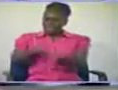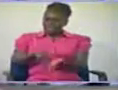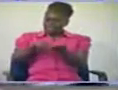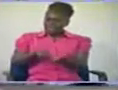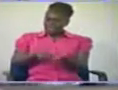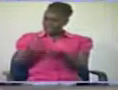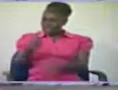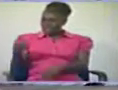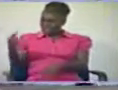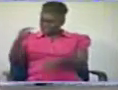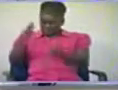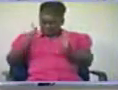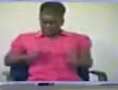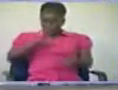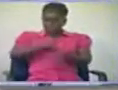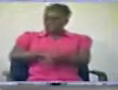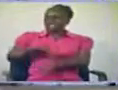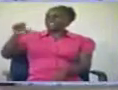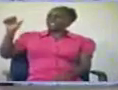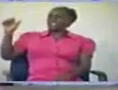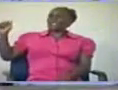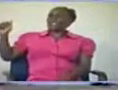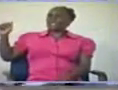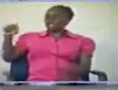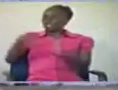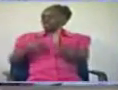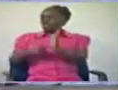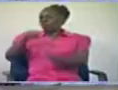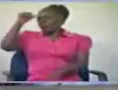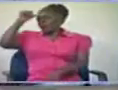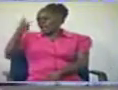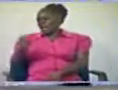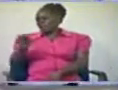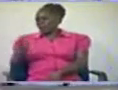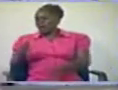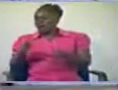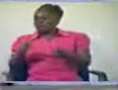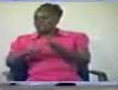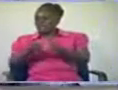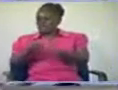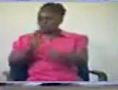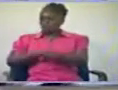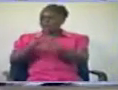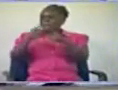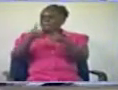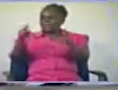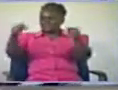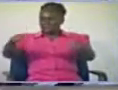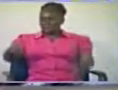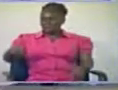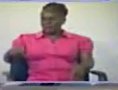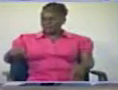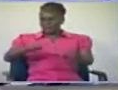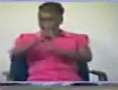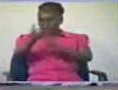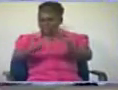kila mwanafunzi apate A ndio aonekane kuwa mwerevu, aonekane kuwa wa kiwango kizuri. Hmm. Lakini hapa